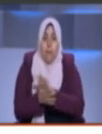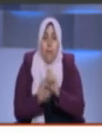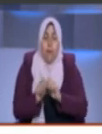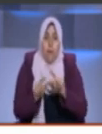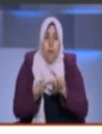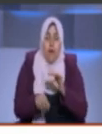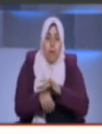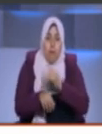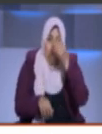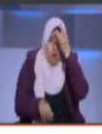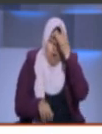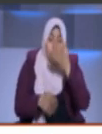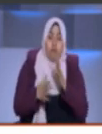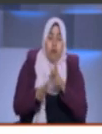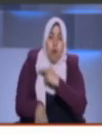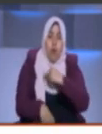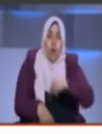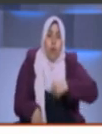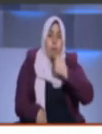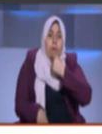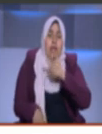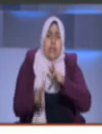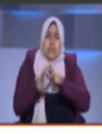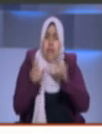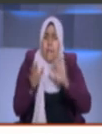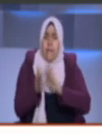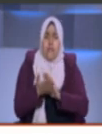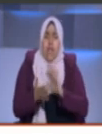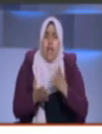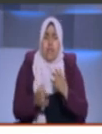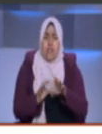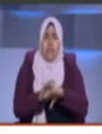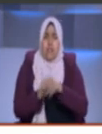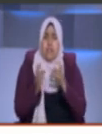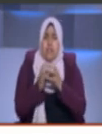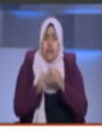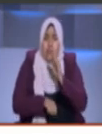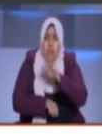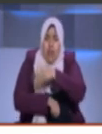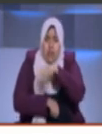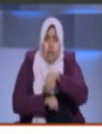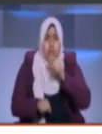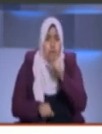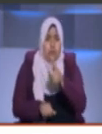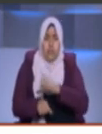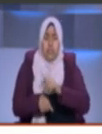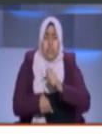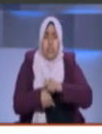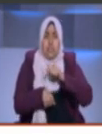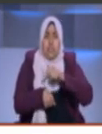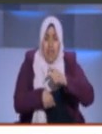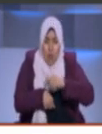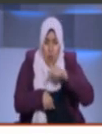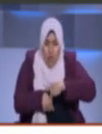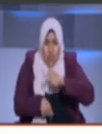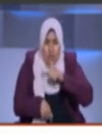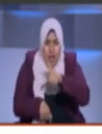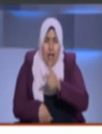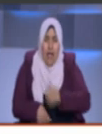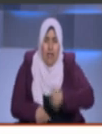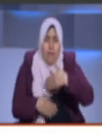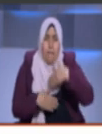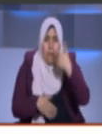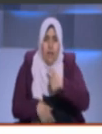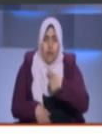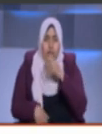ولكن الحكومة البريطانية لم تعلن عن أي استراتيجية، وقالت أنه من السابق لأوانه الإعلان عن هذه الاستراتيجية